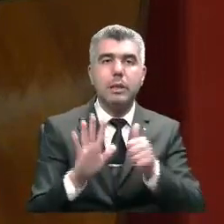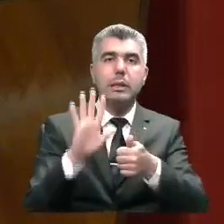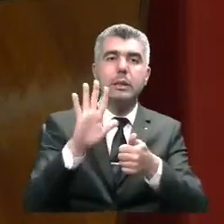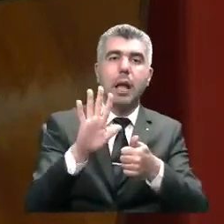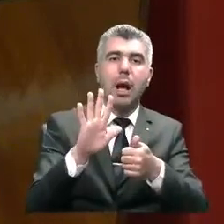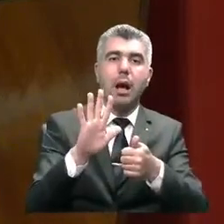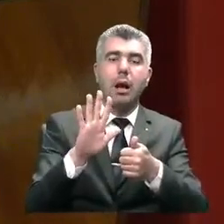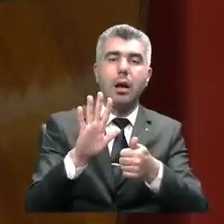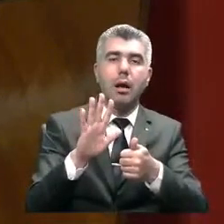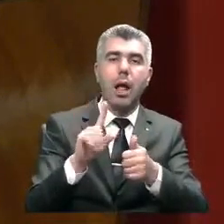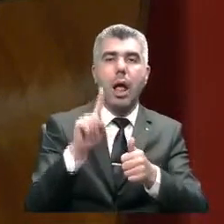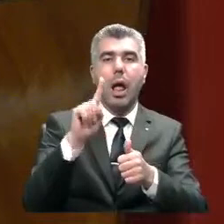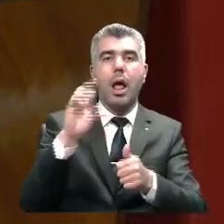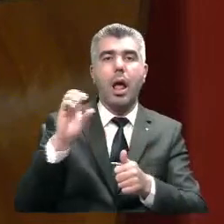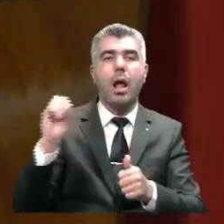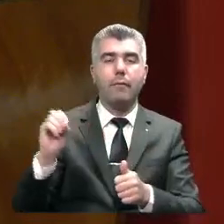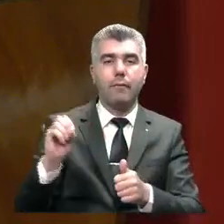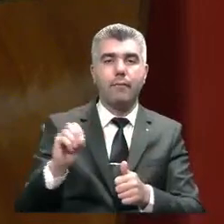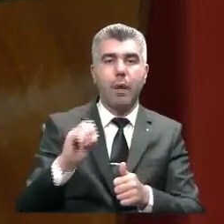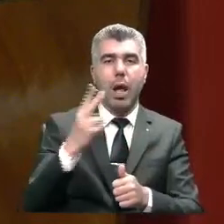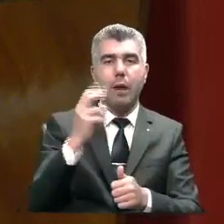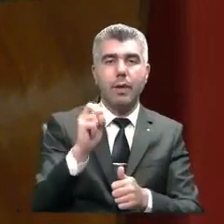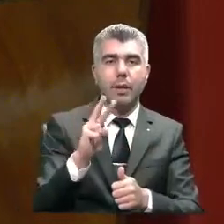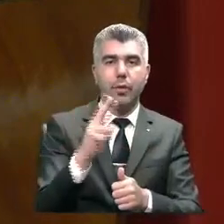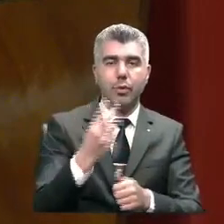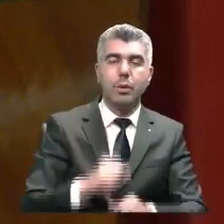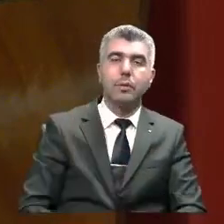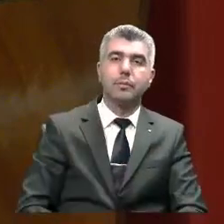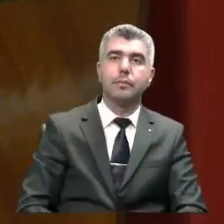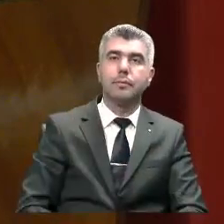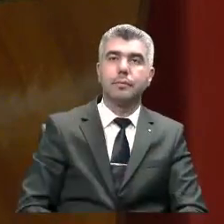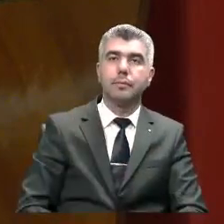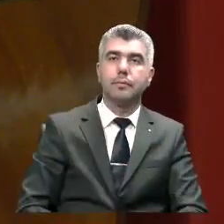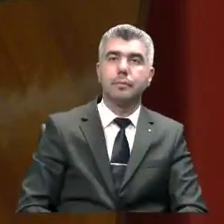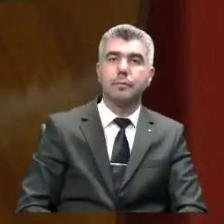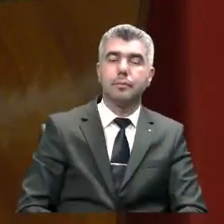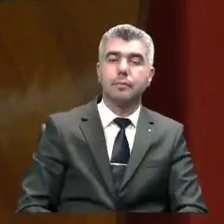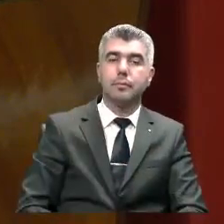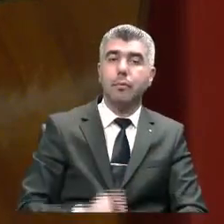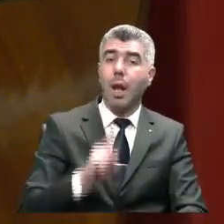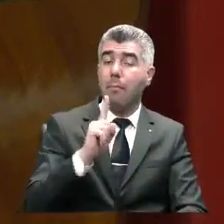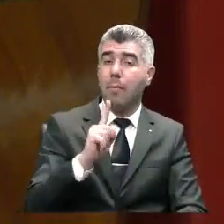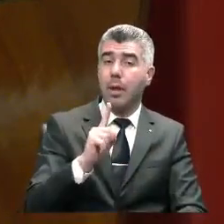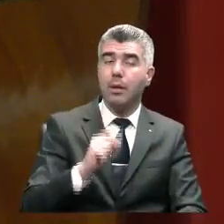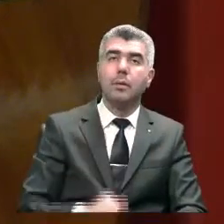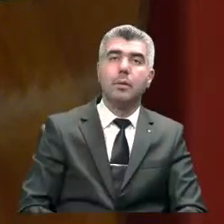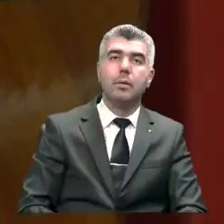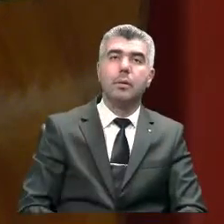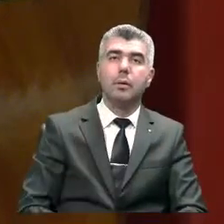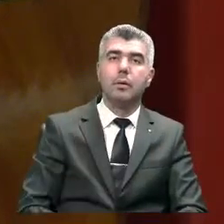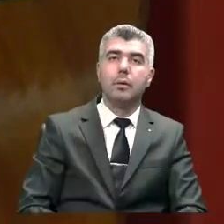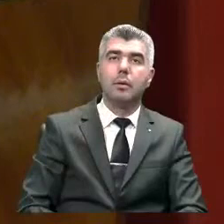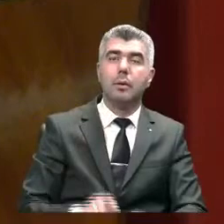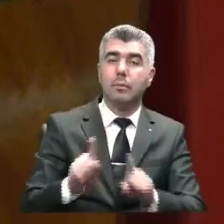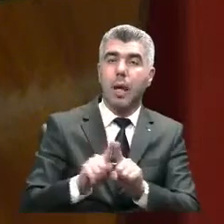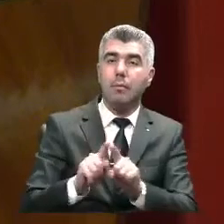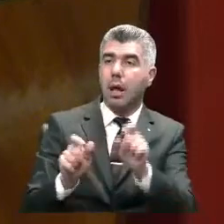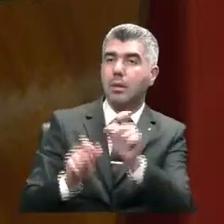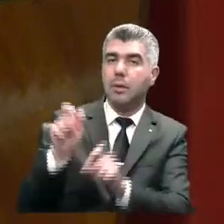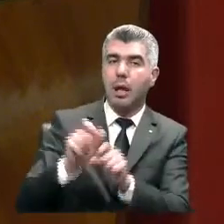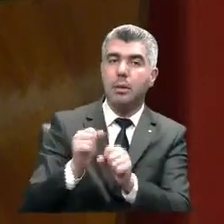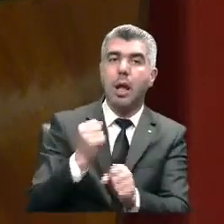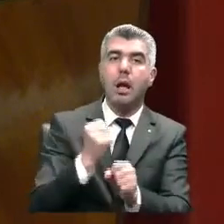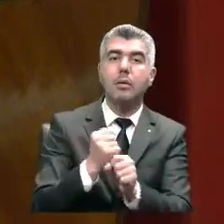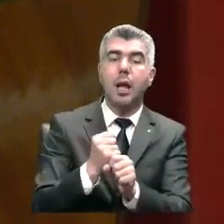في ال000 خلال سنه 22 اما في ما يخص اوضاع او تحسين اوضاع